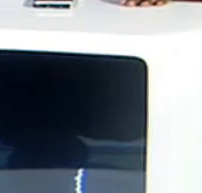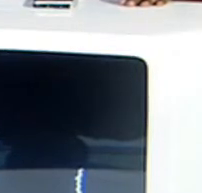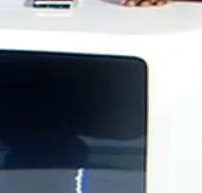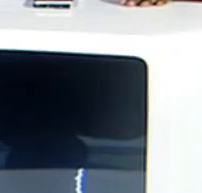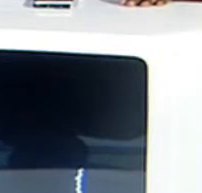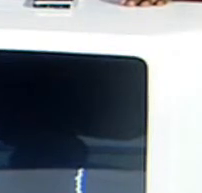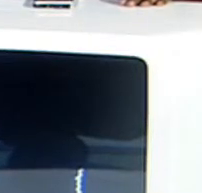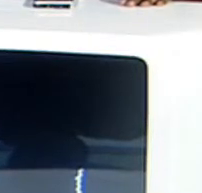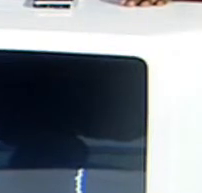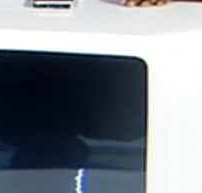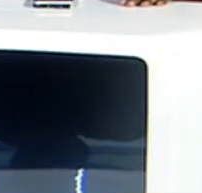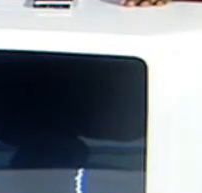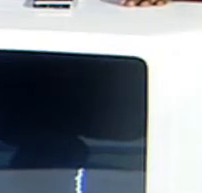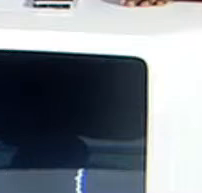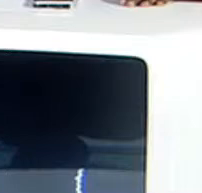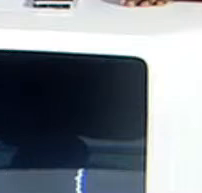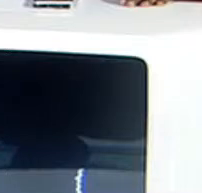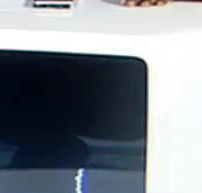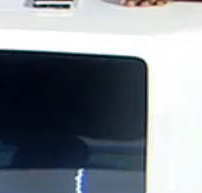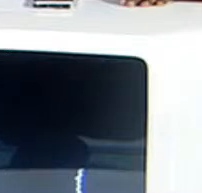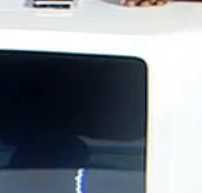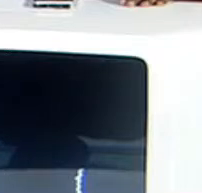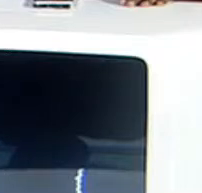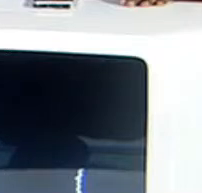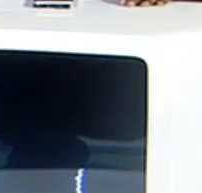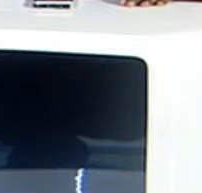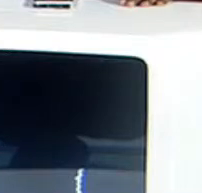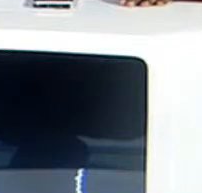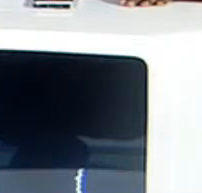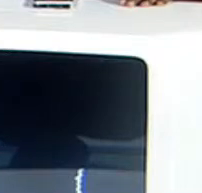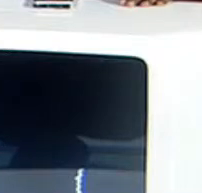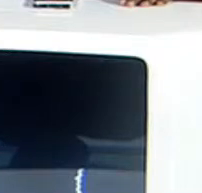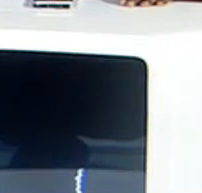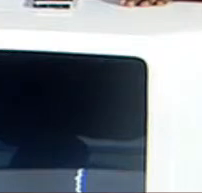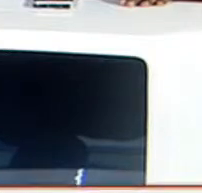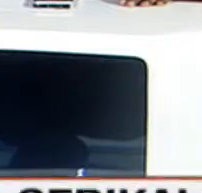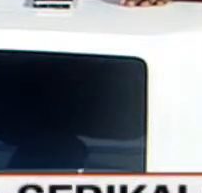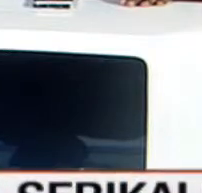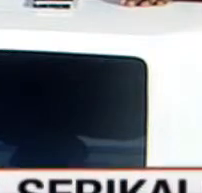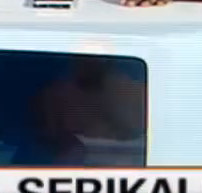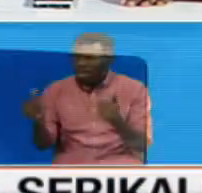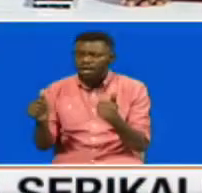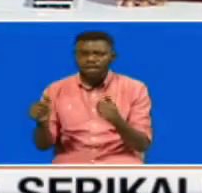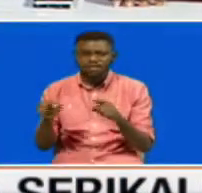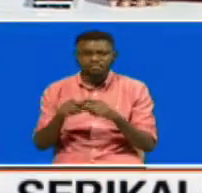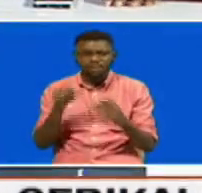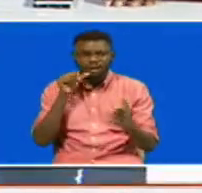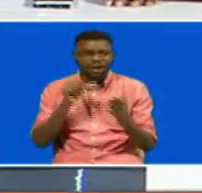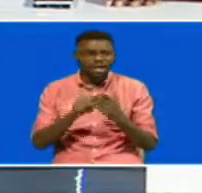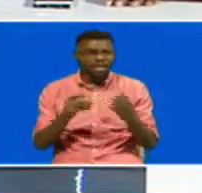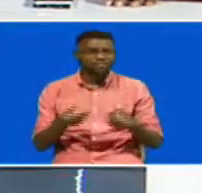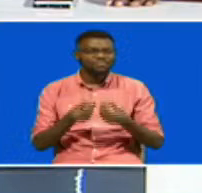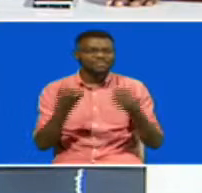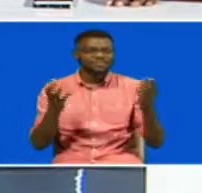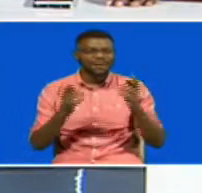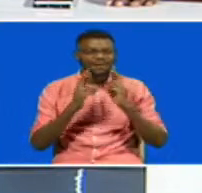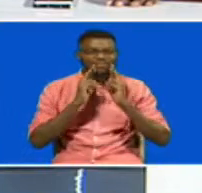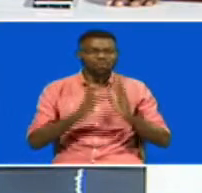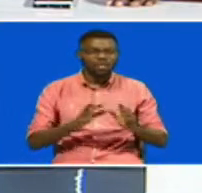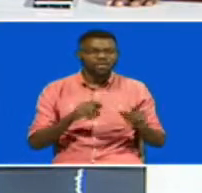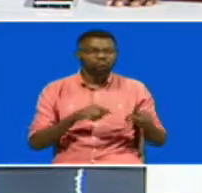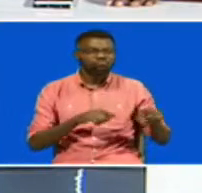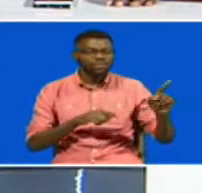Fred Matiang'i iwapo misingi iliyotolewa itafikia viwango hitajika. Na kupitia barua kwa vyombo vya habari,